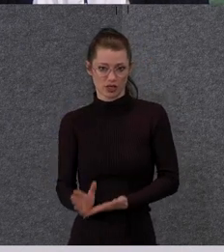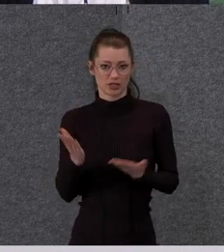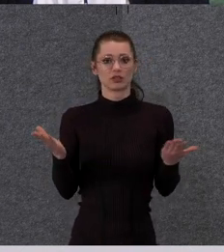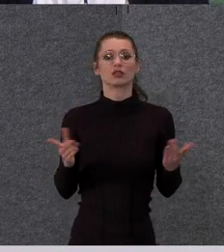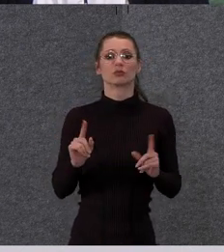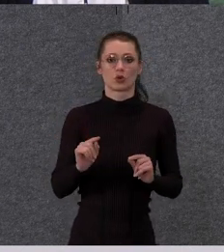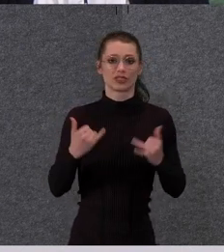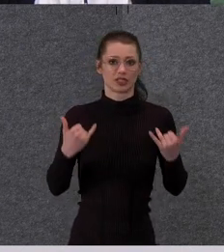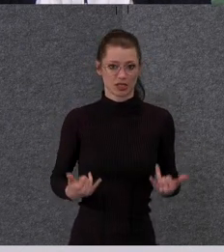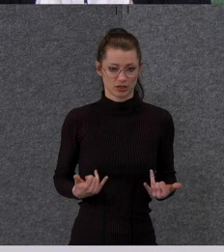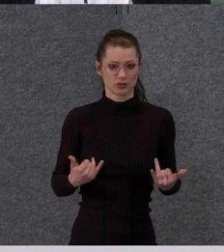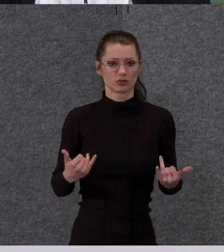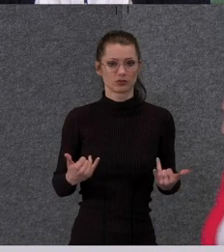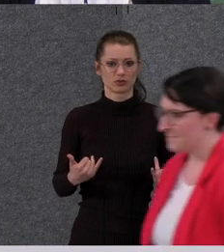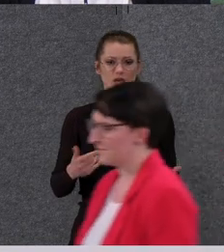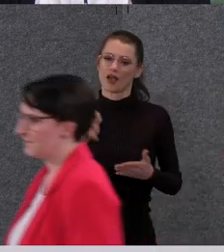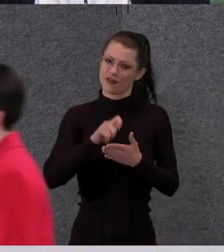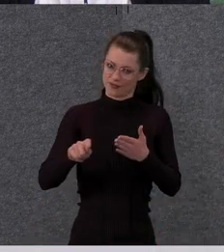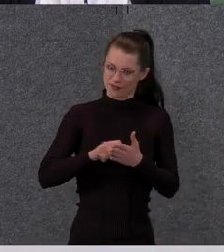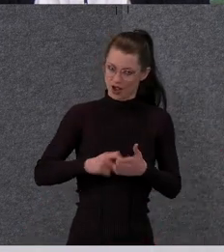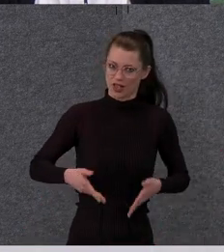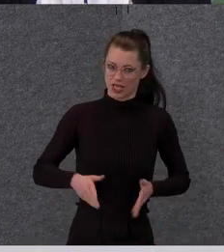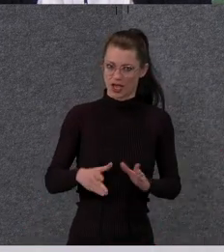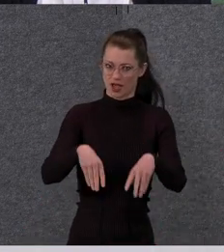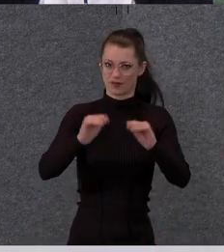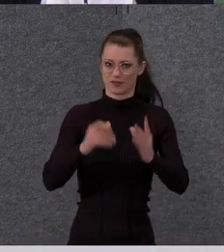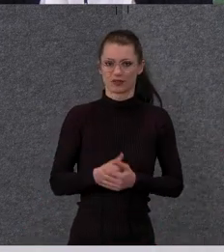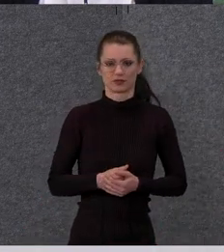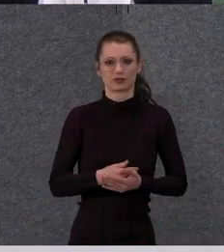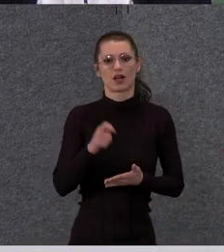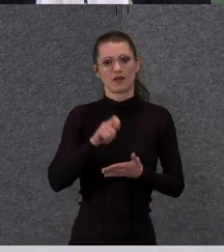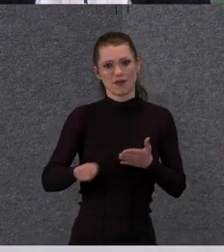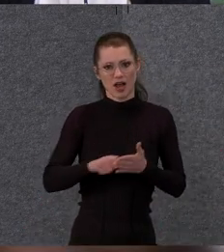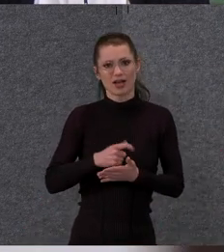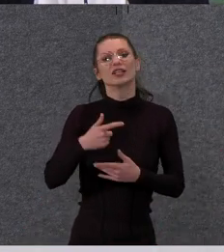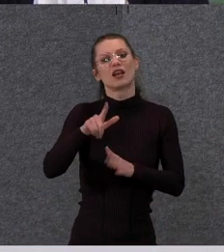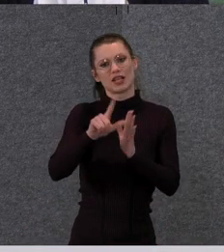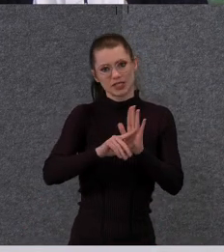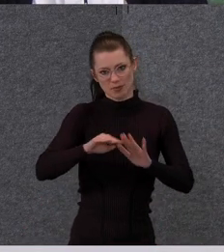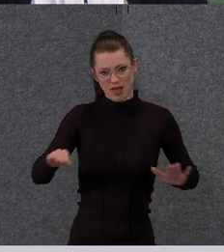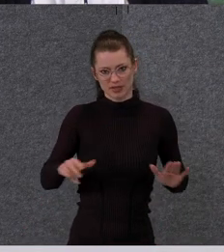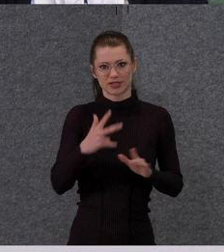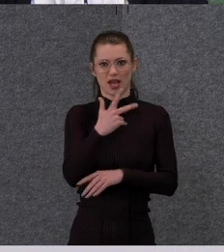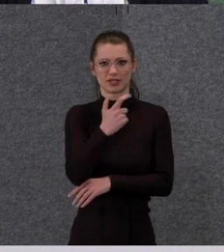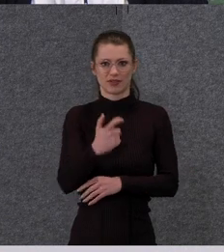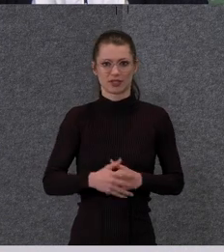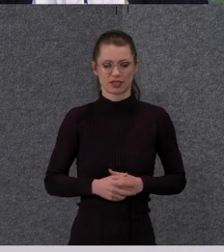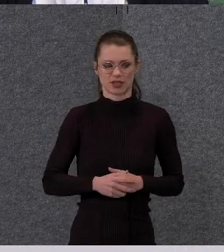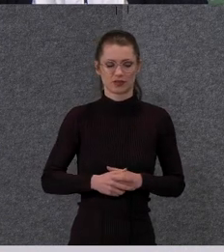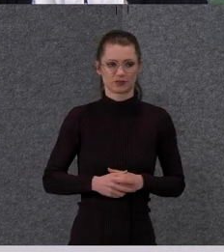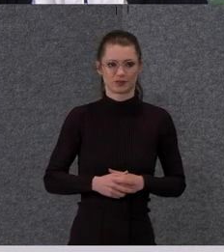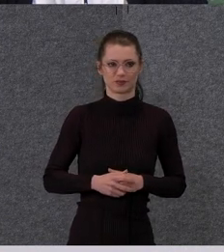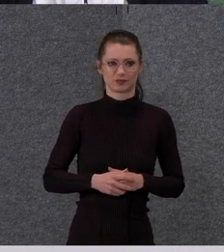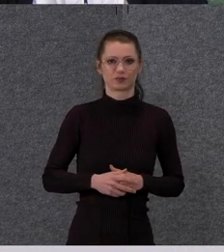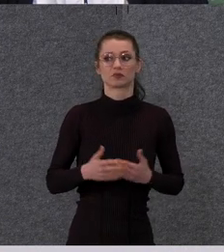wir einsteigen in den Wahlgang bzw. Wahl des Listenplatz 23. Und